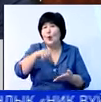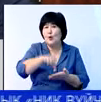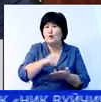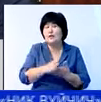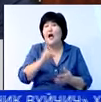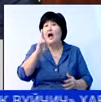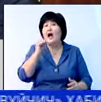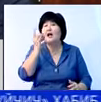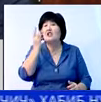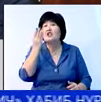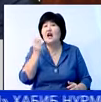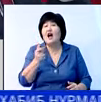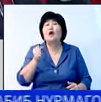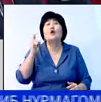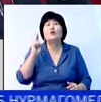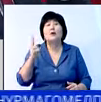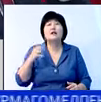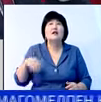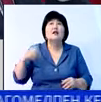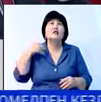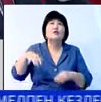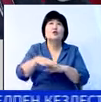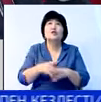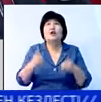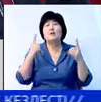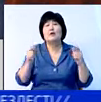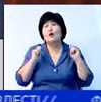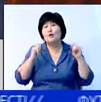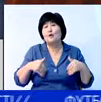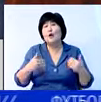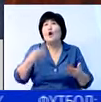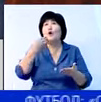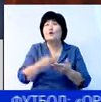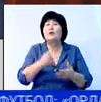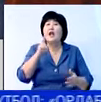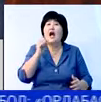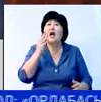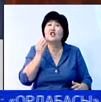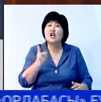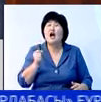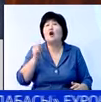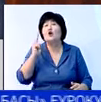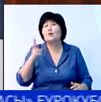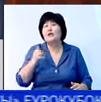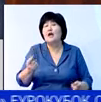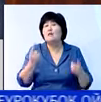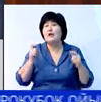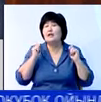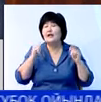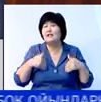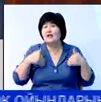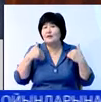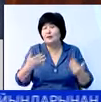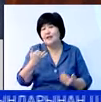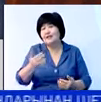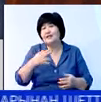жатқан Қаршыға Құрмашқызын сыр жыршылығы атынан мерейтойымен құттықтаймыз. Құрметті Қаршыға Құрмашқызы, мерейлі жасыңыз тағы да құтты болсын.